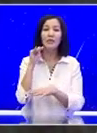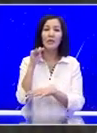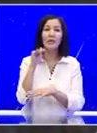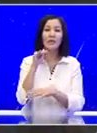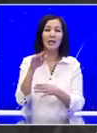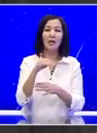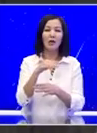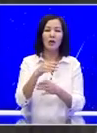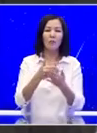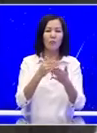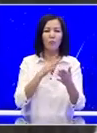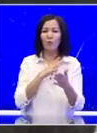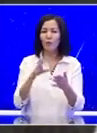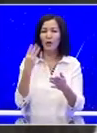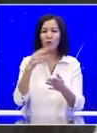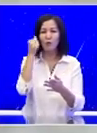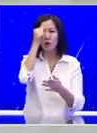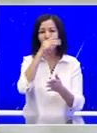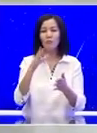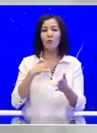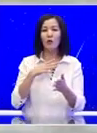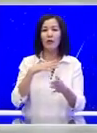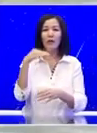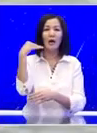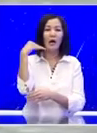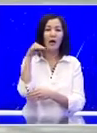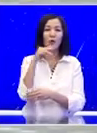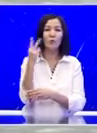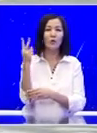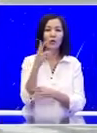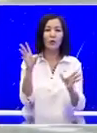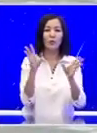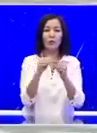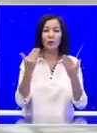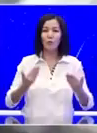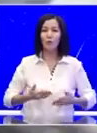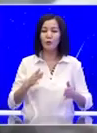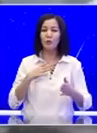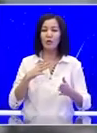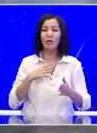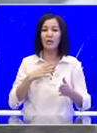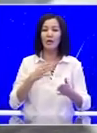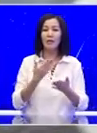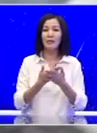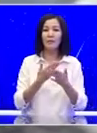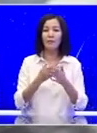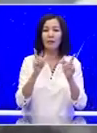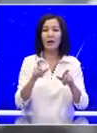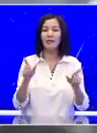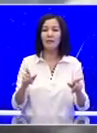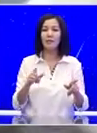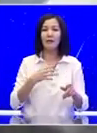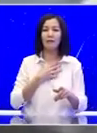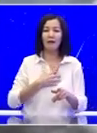аққу қонба қала 30 жылдың жүзі болыпты. Аққу жұптаса өмір сүретін құс. Ол жұбынан айырылып қалса адам секілді